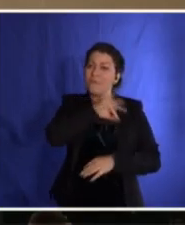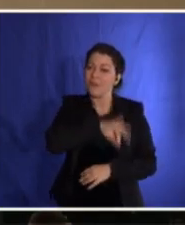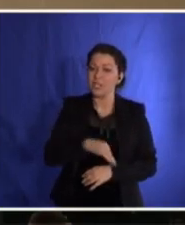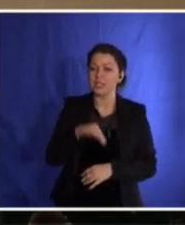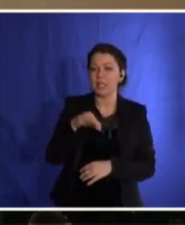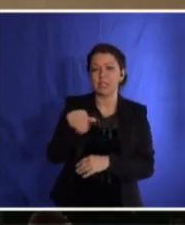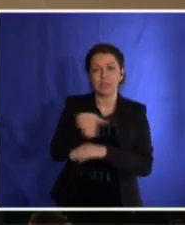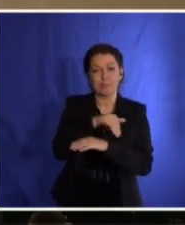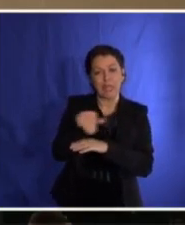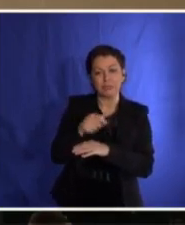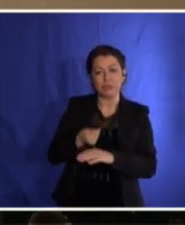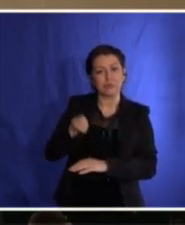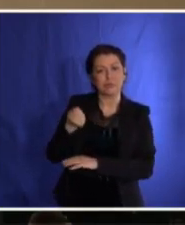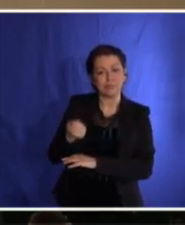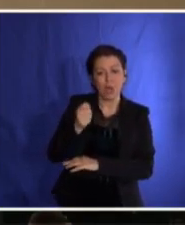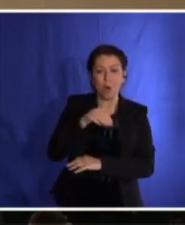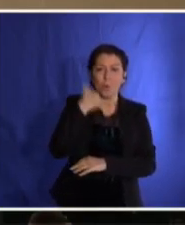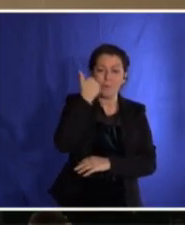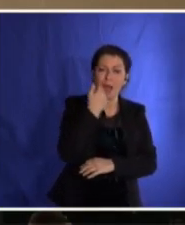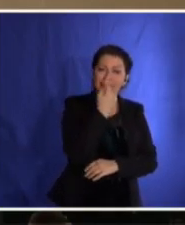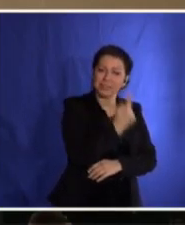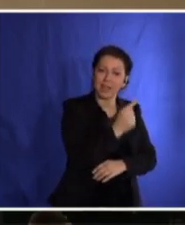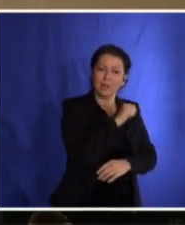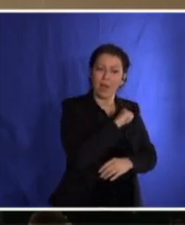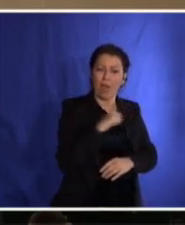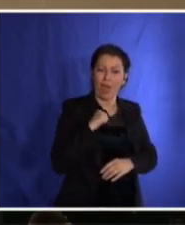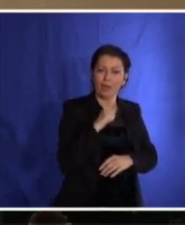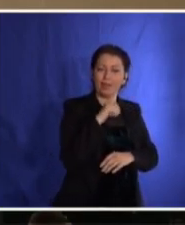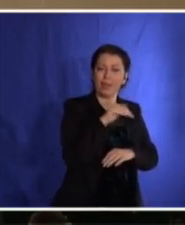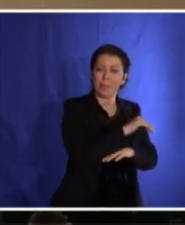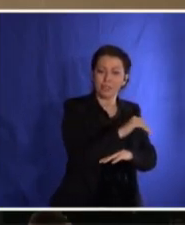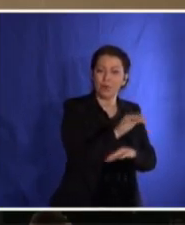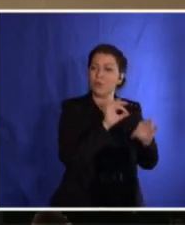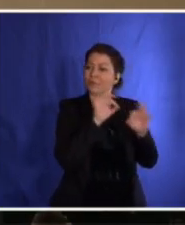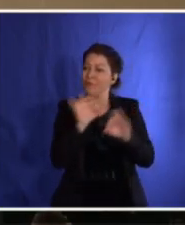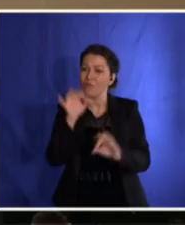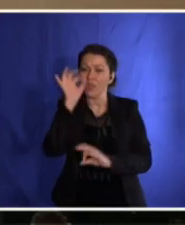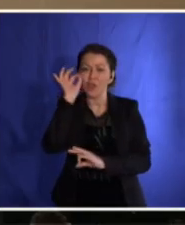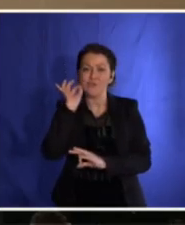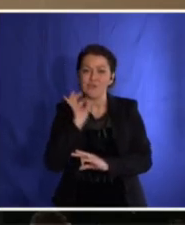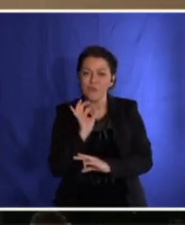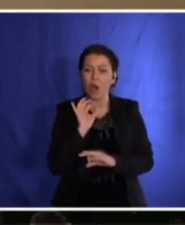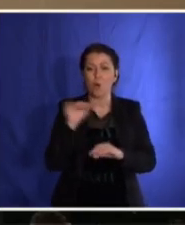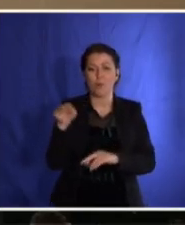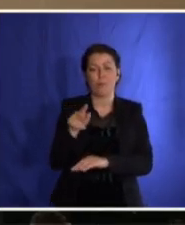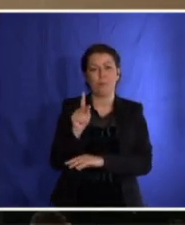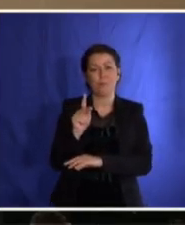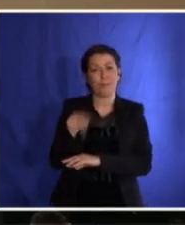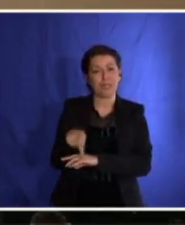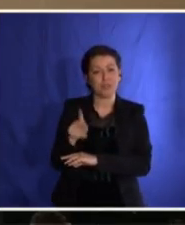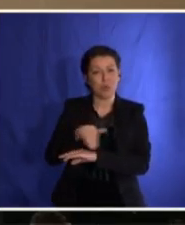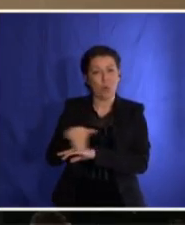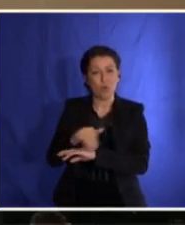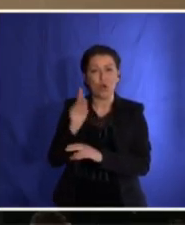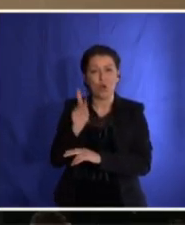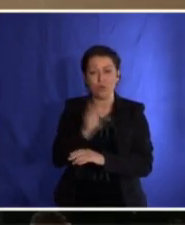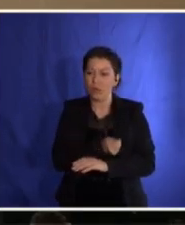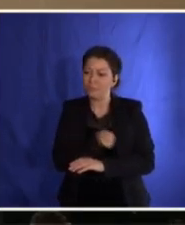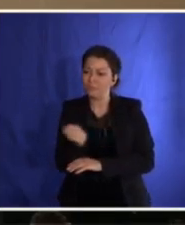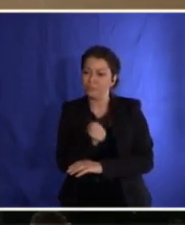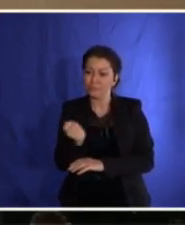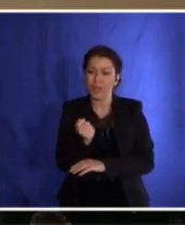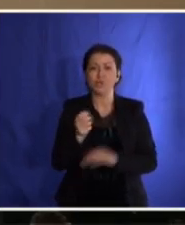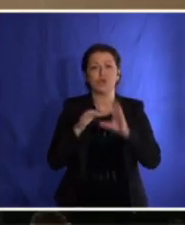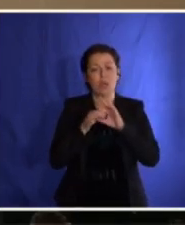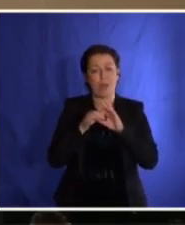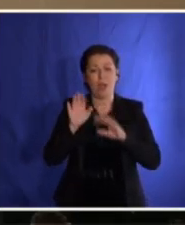einen gewissen Beitrag seiner Pension auf das Pensionskonto der Frau während der Kindererziehung einzahlt. Das ist